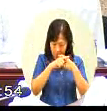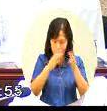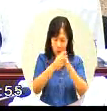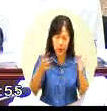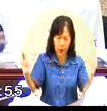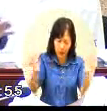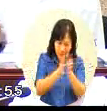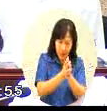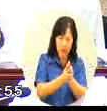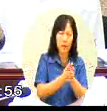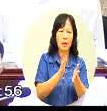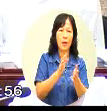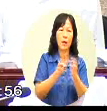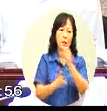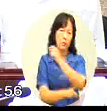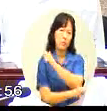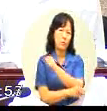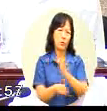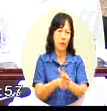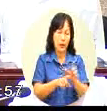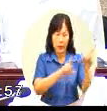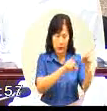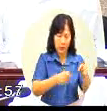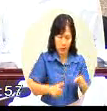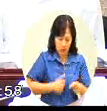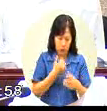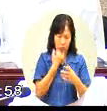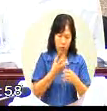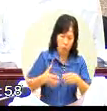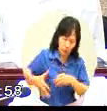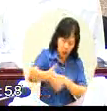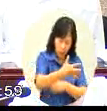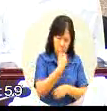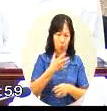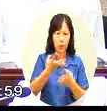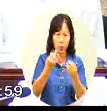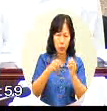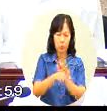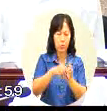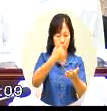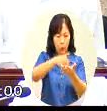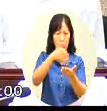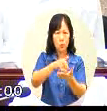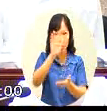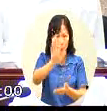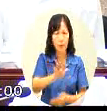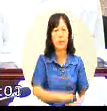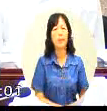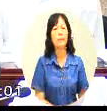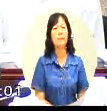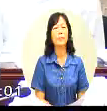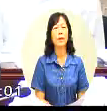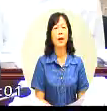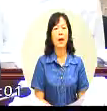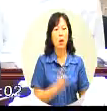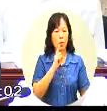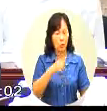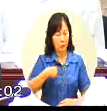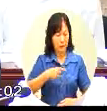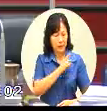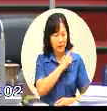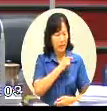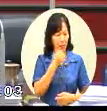的结果，依据实际我可以收到的数字编列出来的。 你可以收到的是